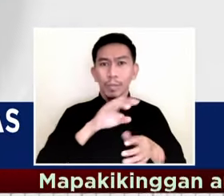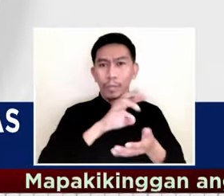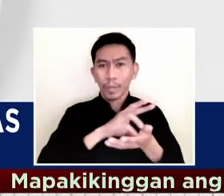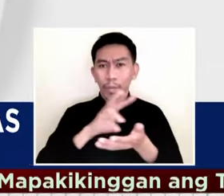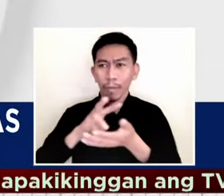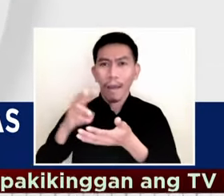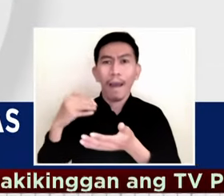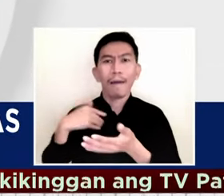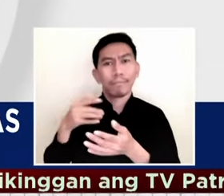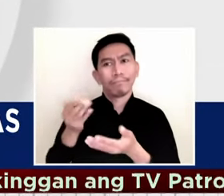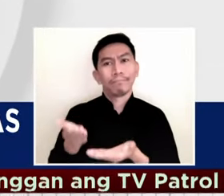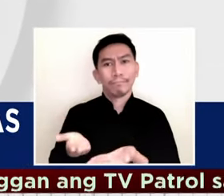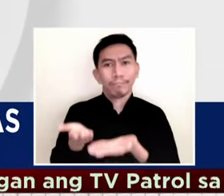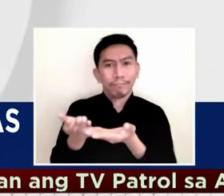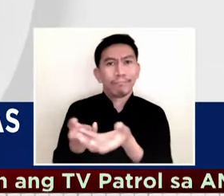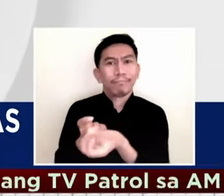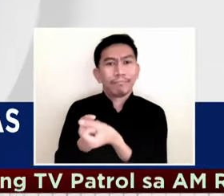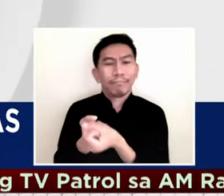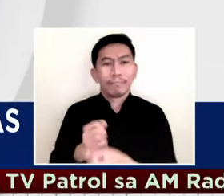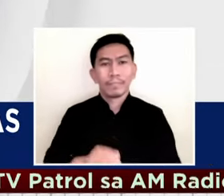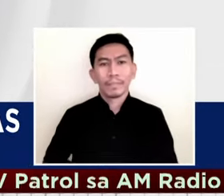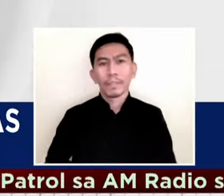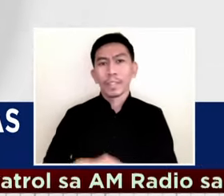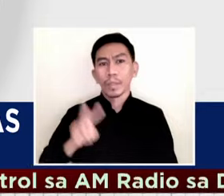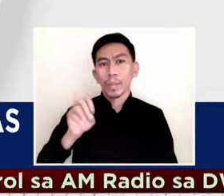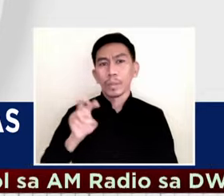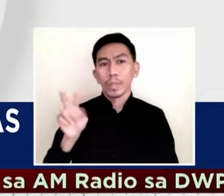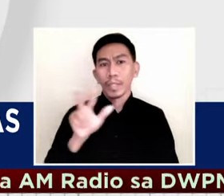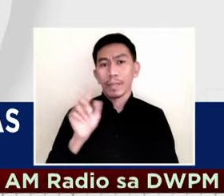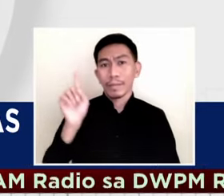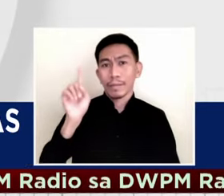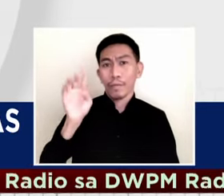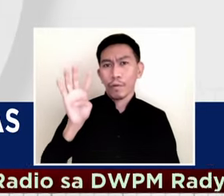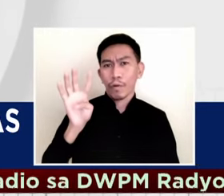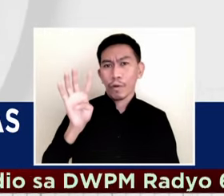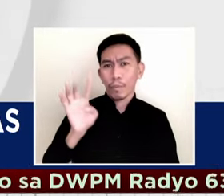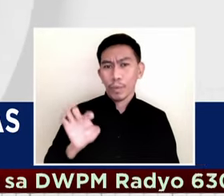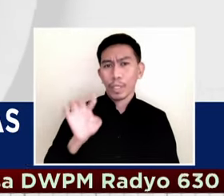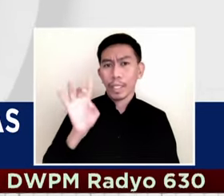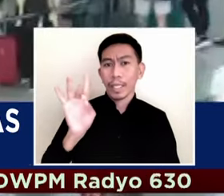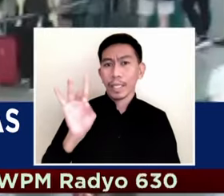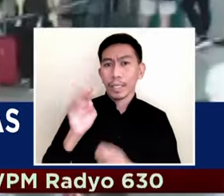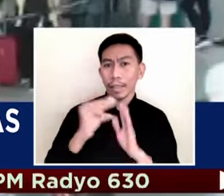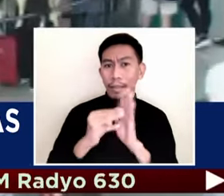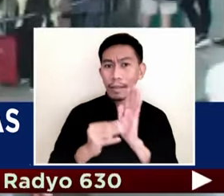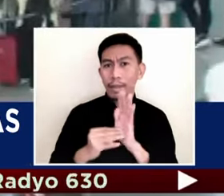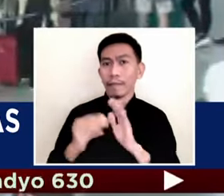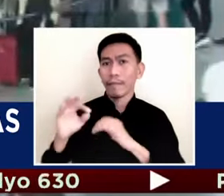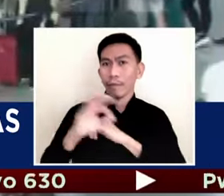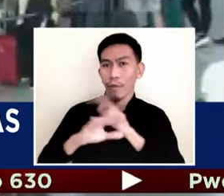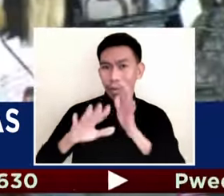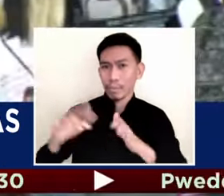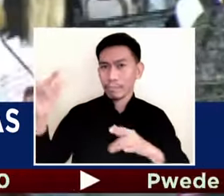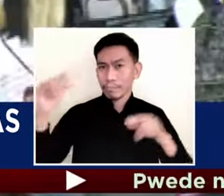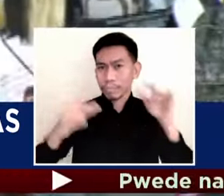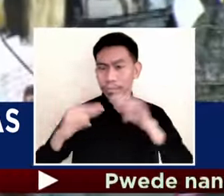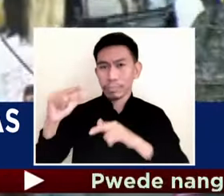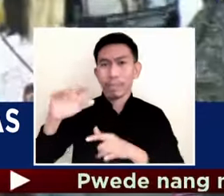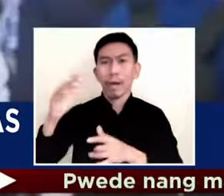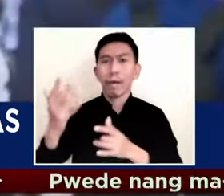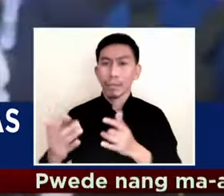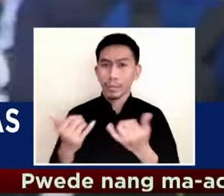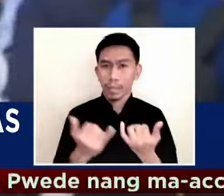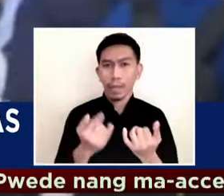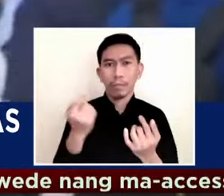Noong 2023, 4.8 million foreigners ang bumisita sa bansa. Halos doble ang target